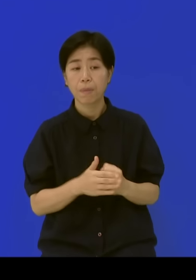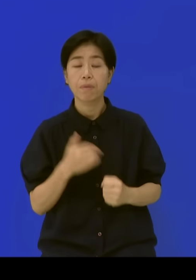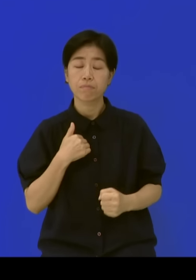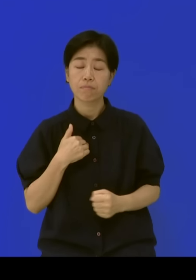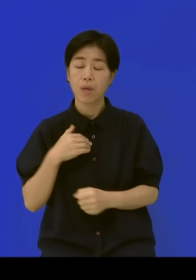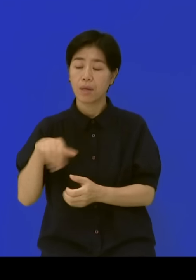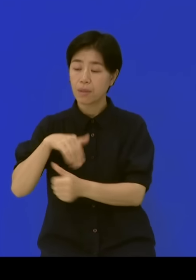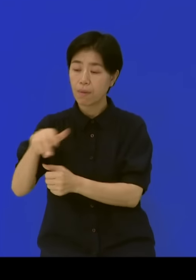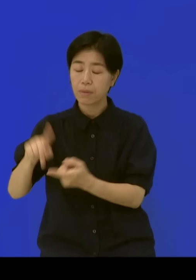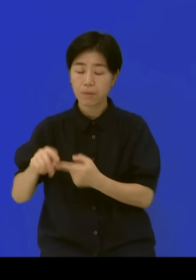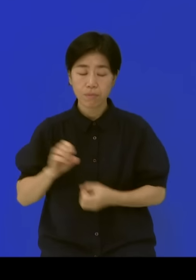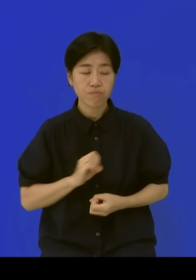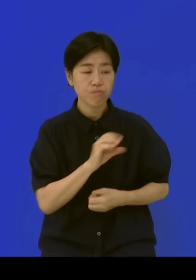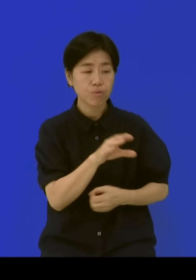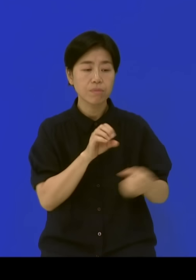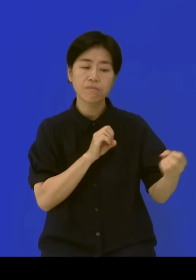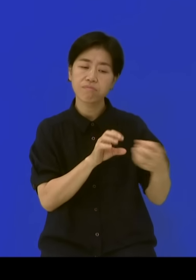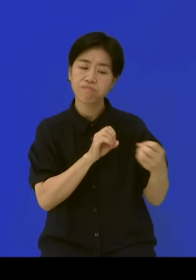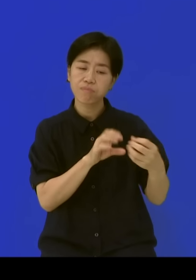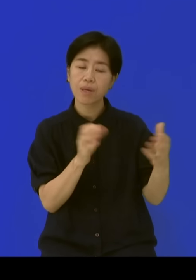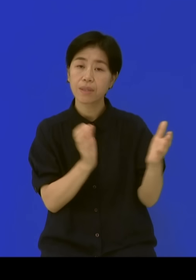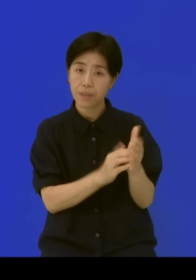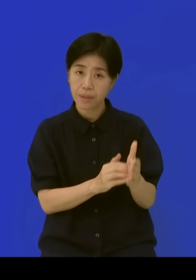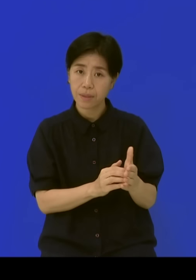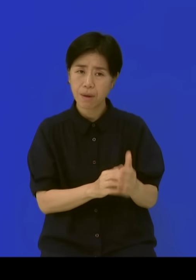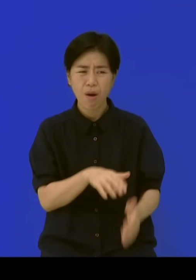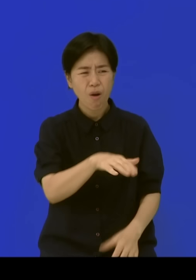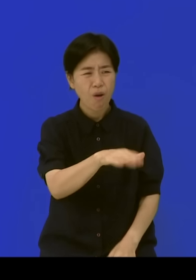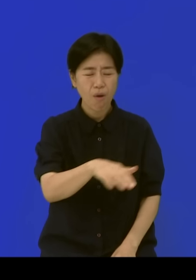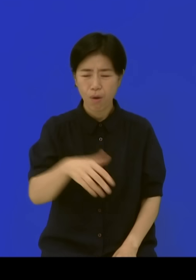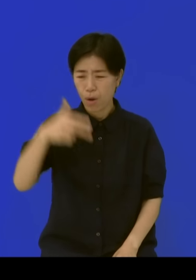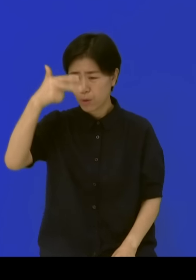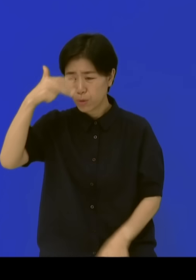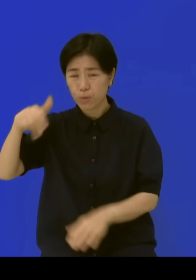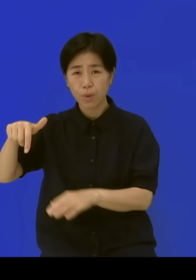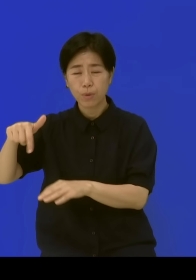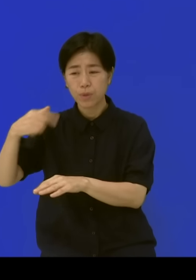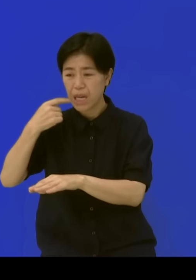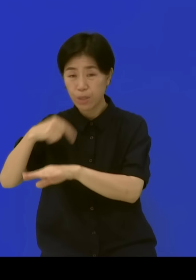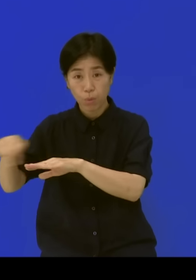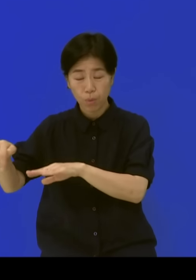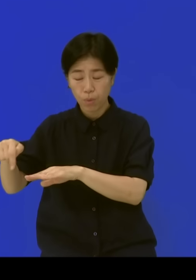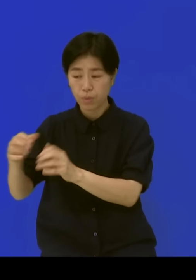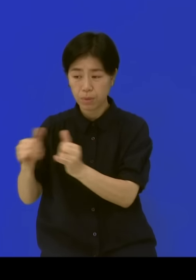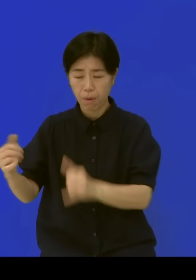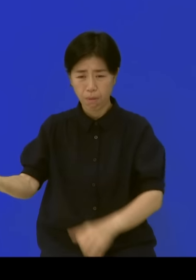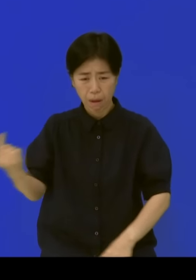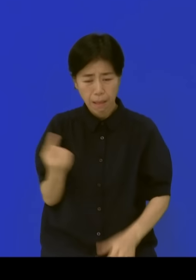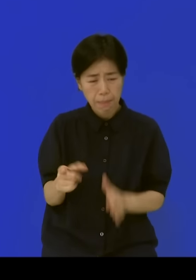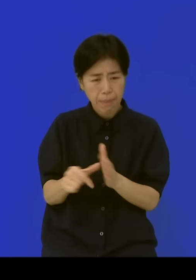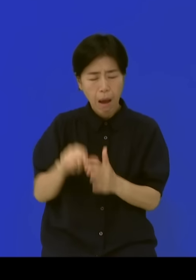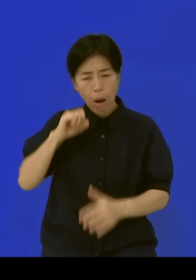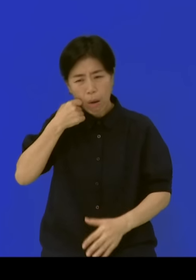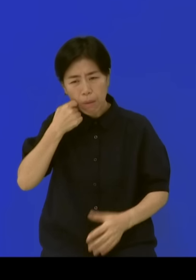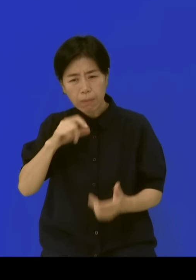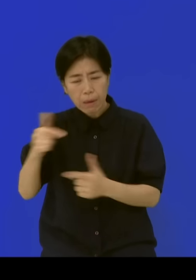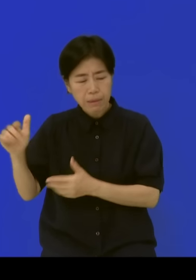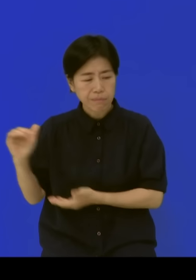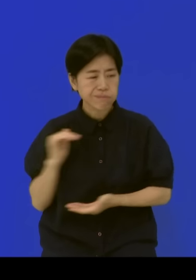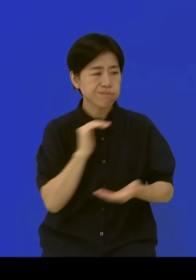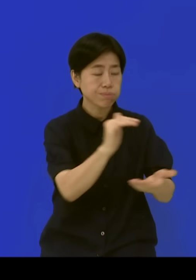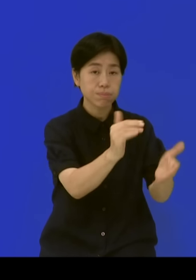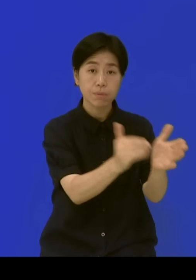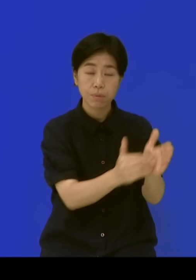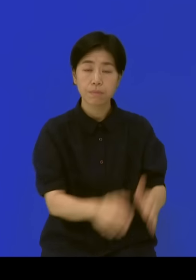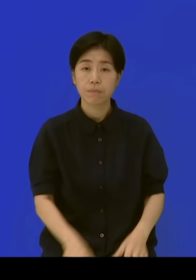하다가 밥을 먹다가 이제 무심코 제가 조선족 환자분들 진료할 때 느꼈던 난항들을 예, 예. 이렇게 토론을 한번 해봤습니다. 네,